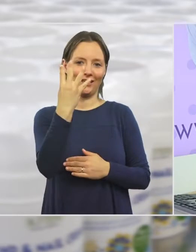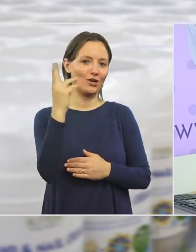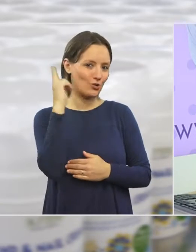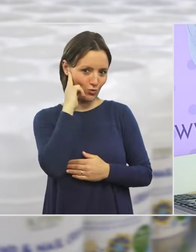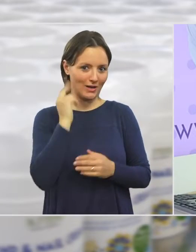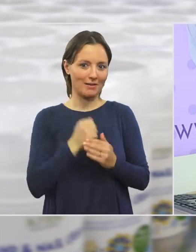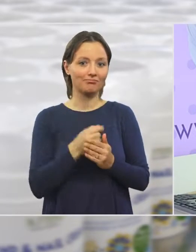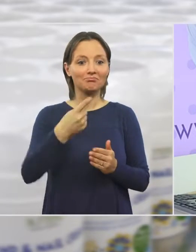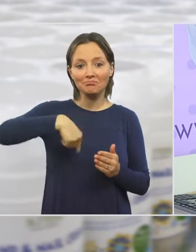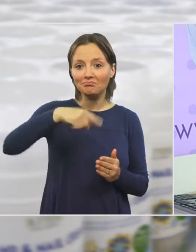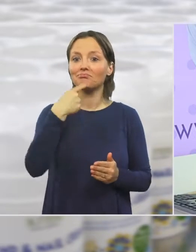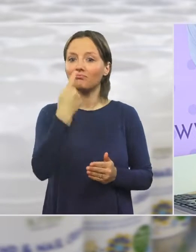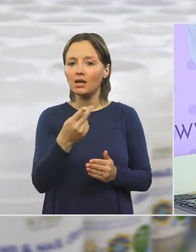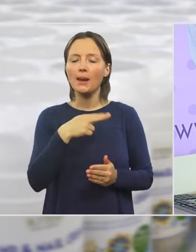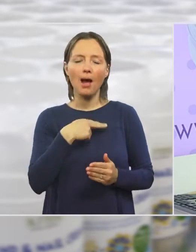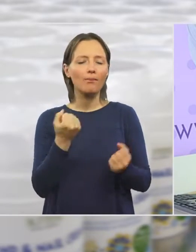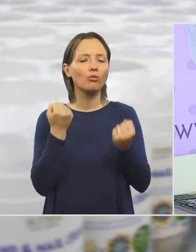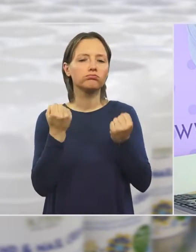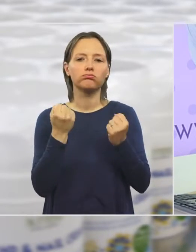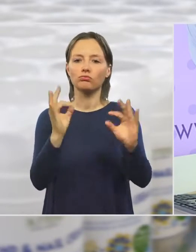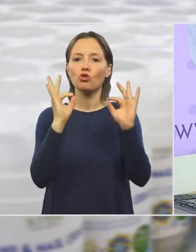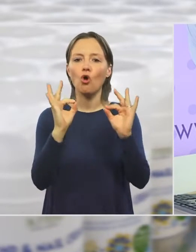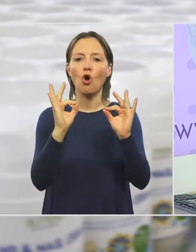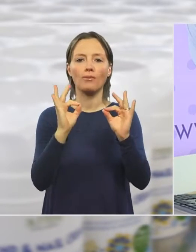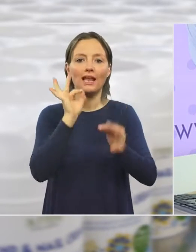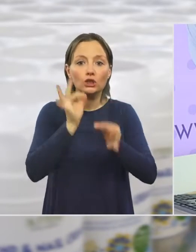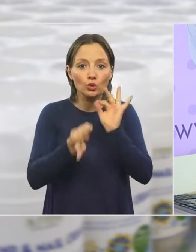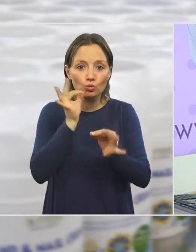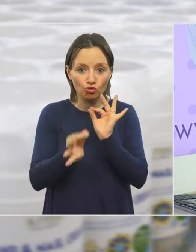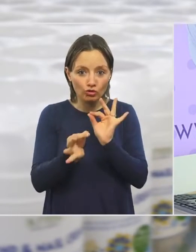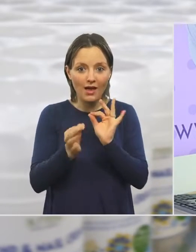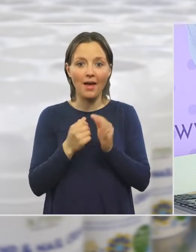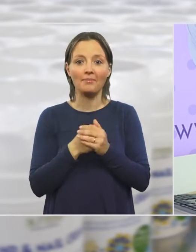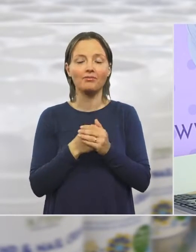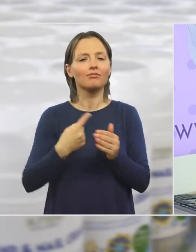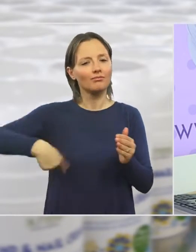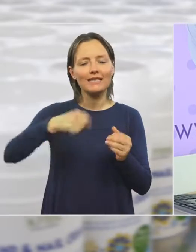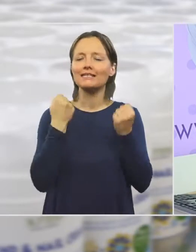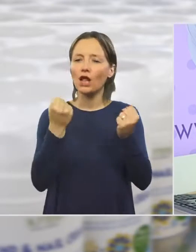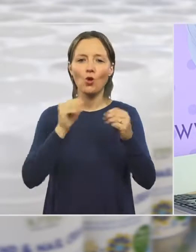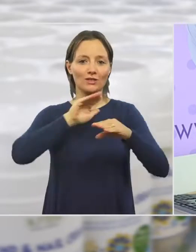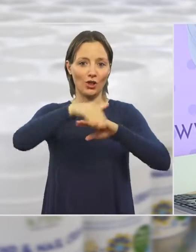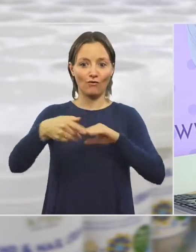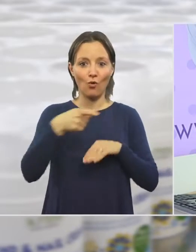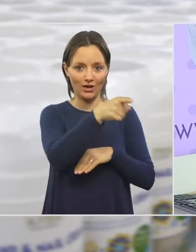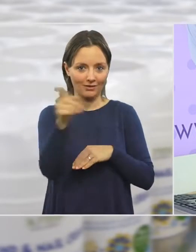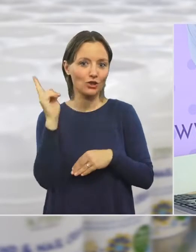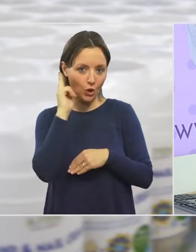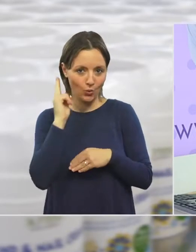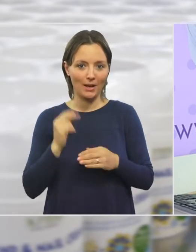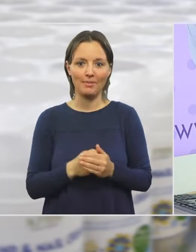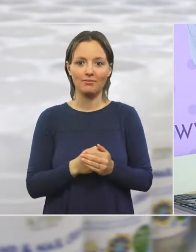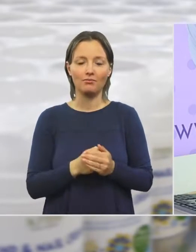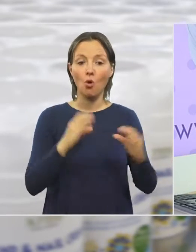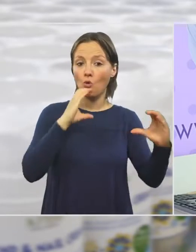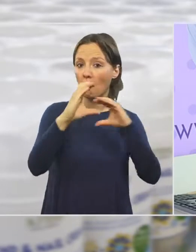gluhi in lahko rečem, da imamo izredno dobre izkušnje z njimi, smo zelo zadovoljni z